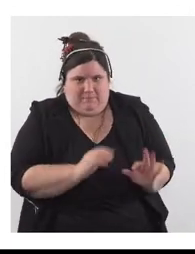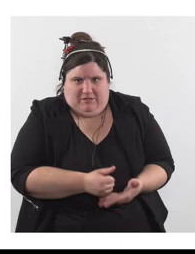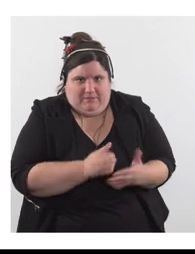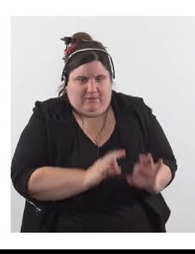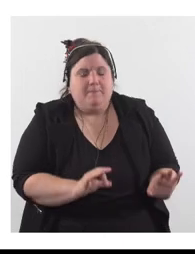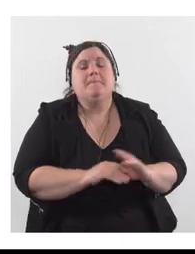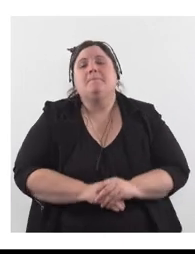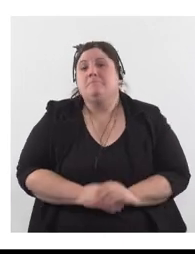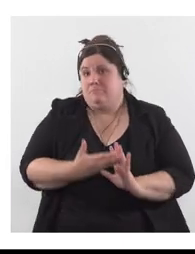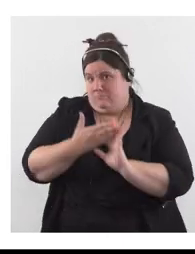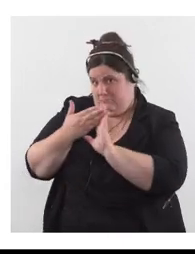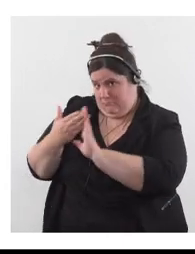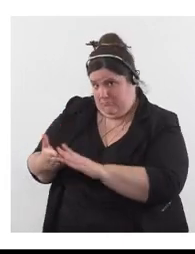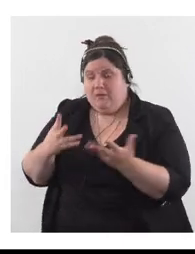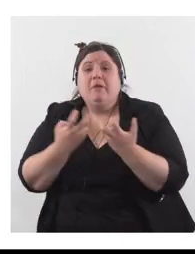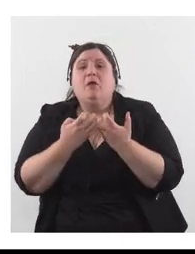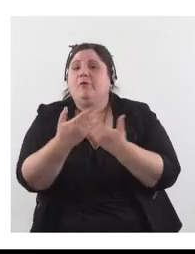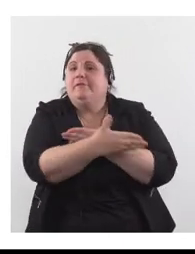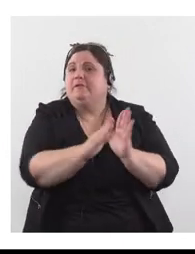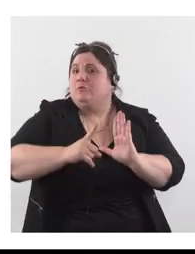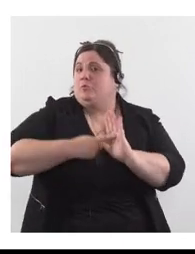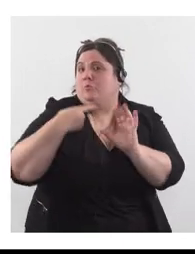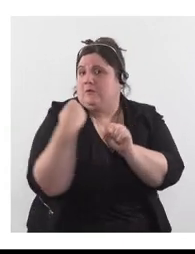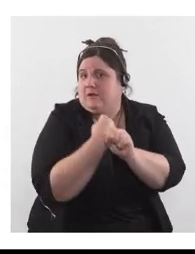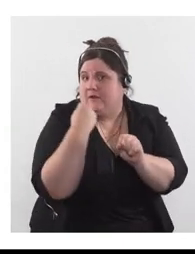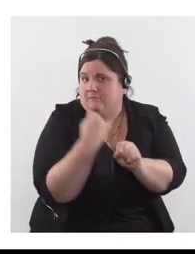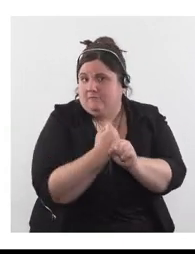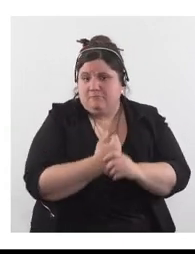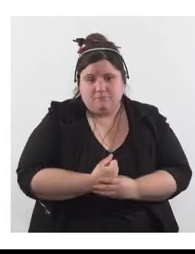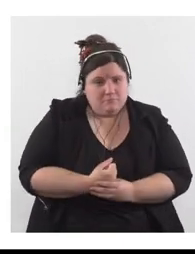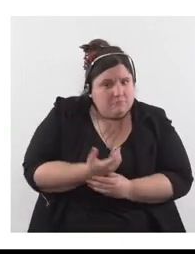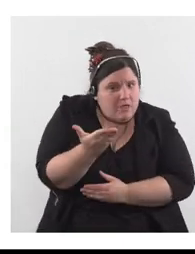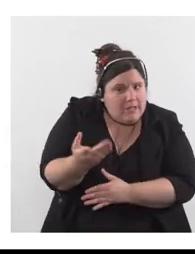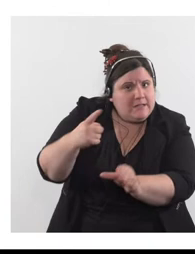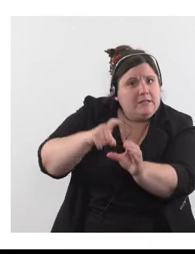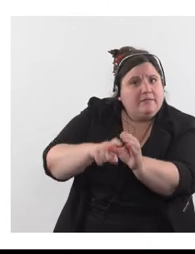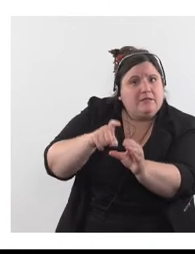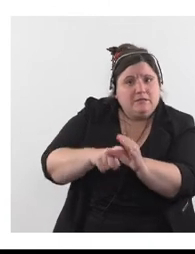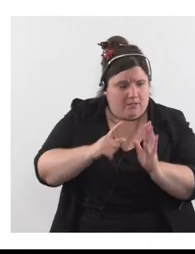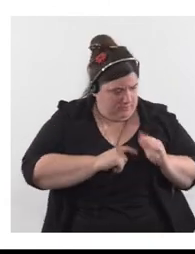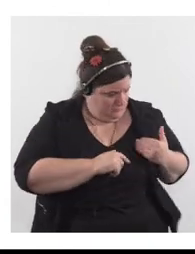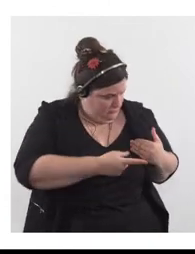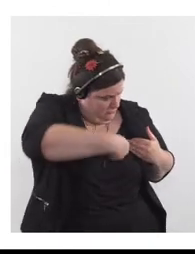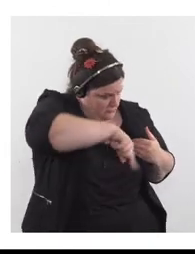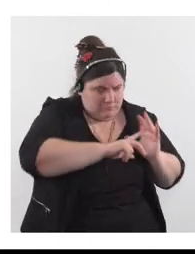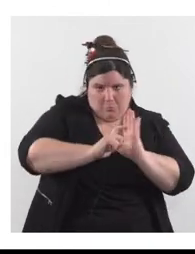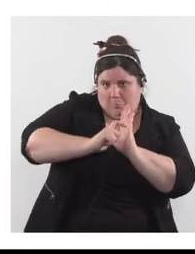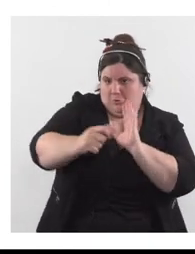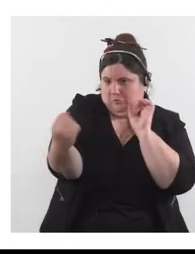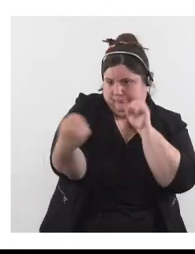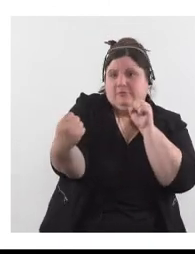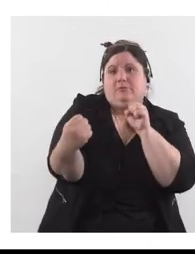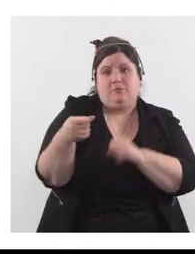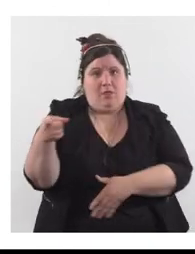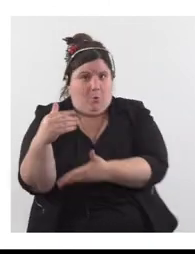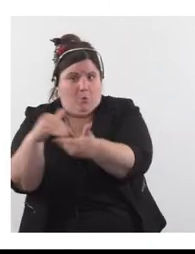protocoles de collaboration avec les syndicats. Et les syndicats ont des offices juridiques de défense et c'est eux qui prennent en charge tous